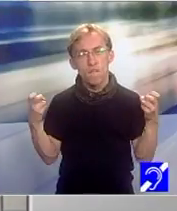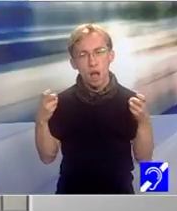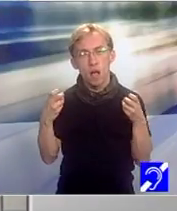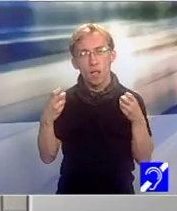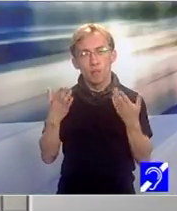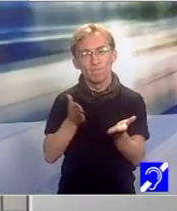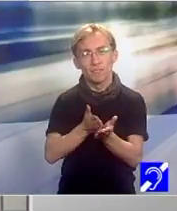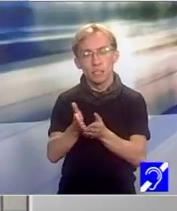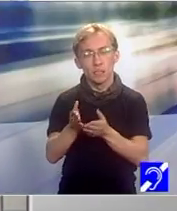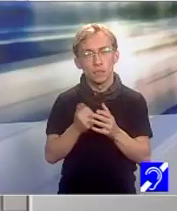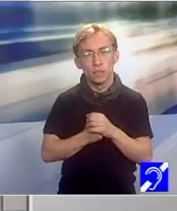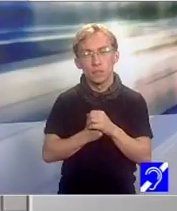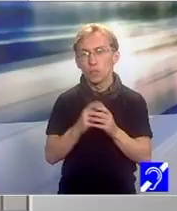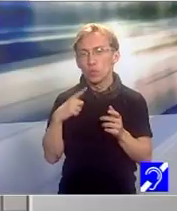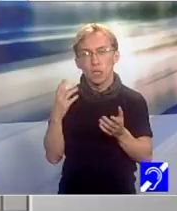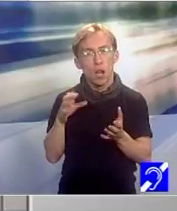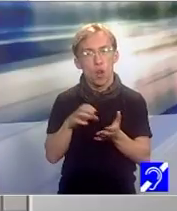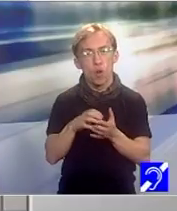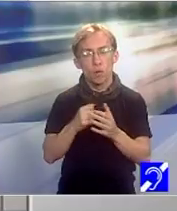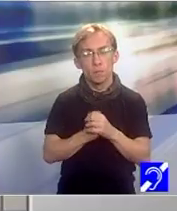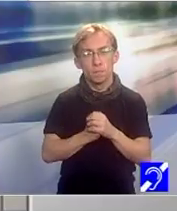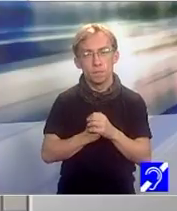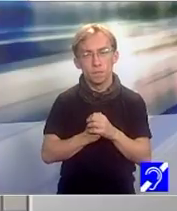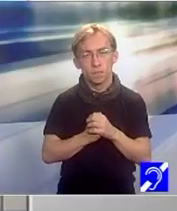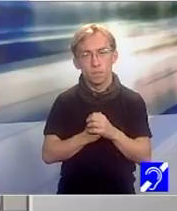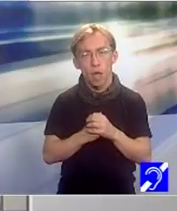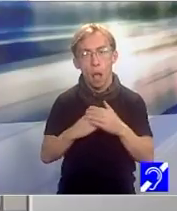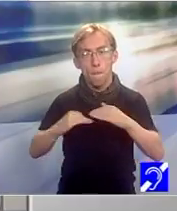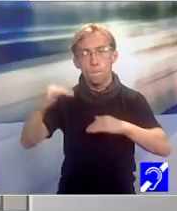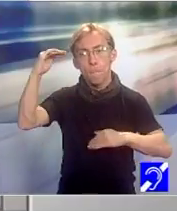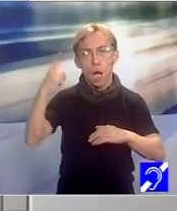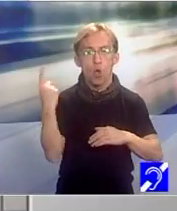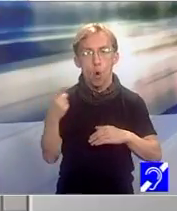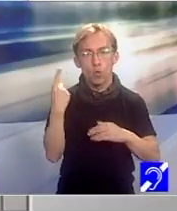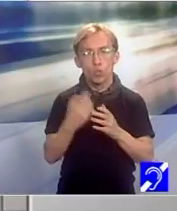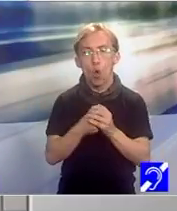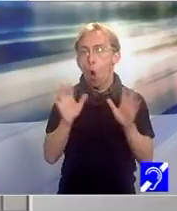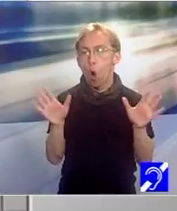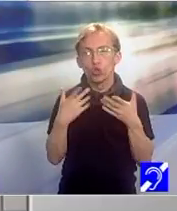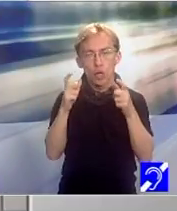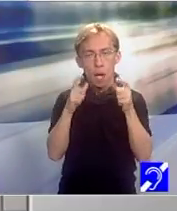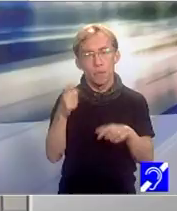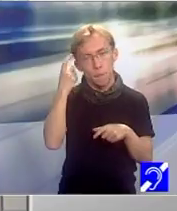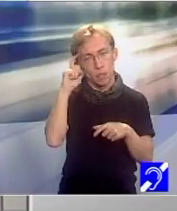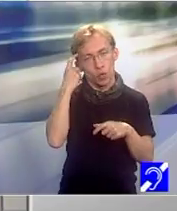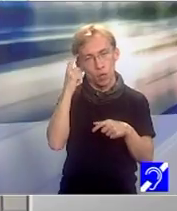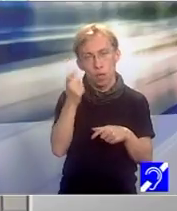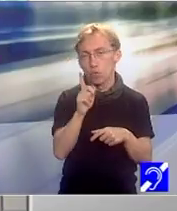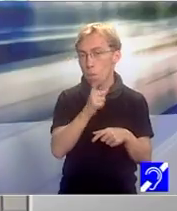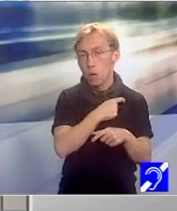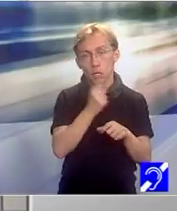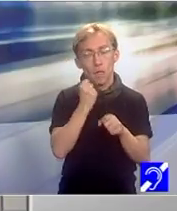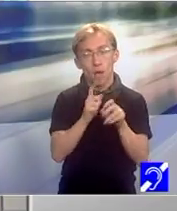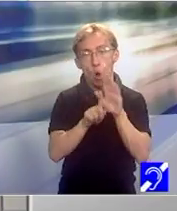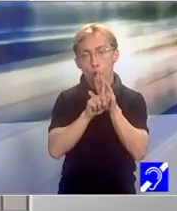astfel de locuri și asta nu e deloc bine. Dar în marile orașe mă gândesc că orice cabinet psihologic teoretic nu poate să facă o discriminare pe